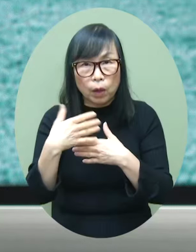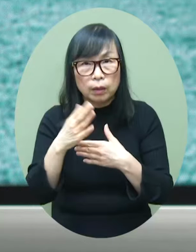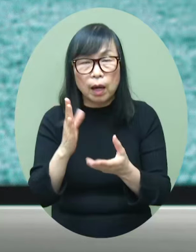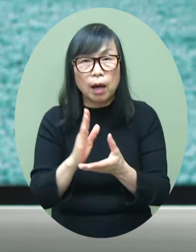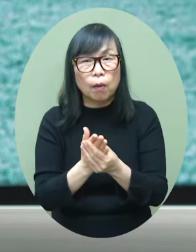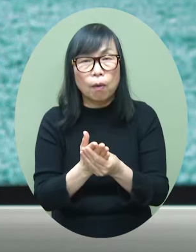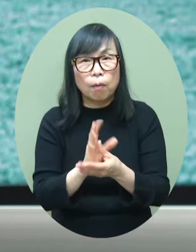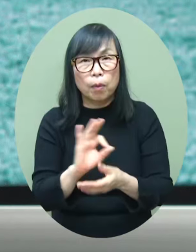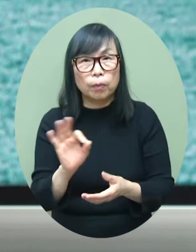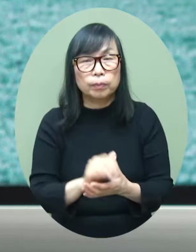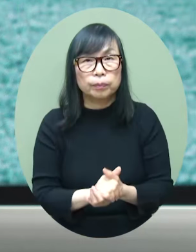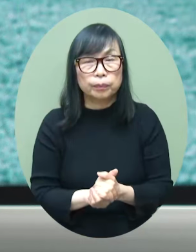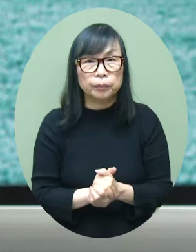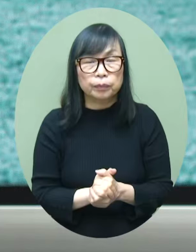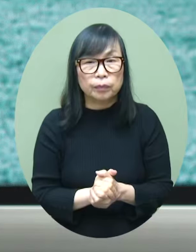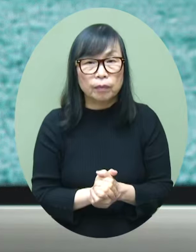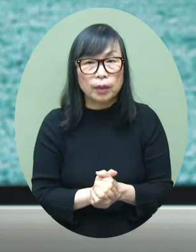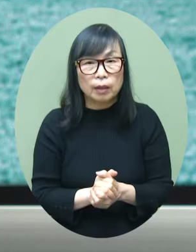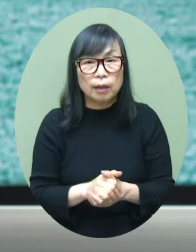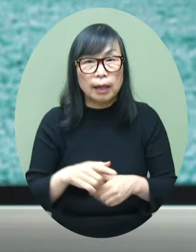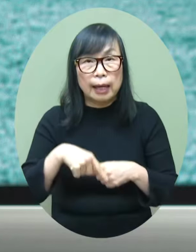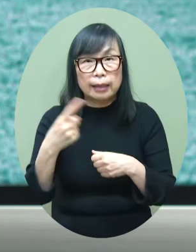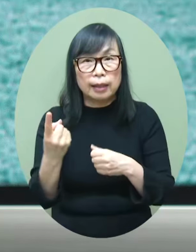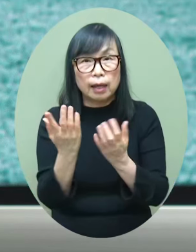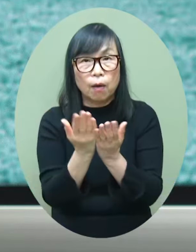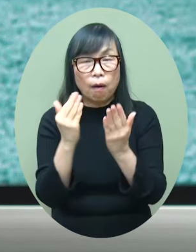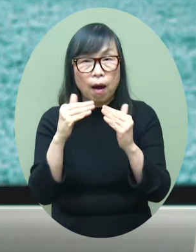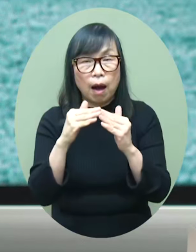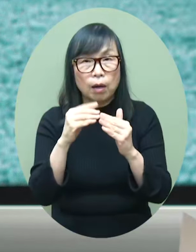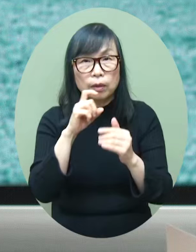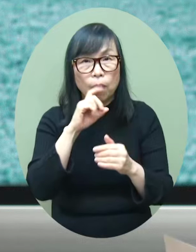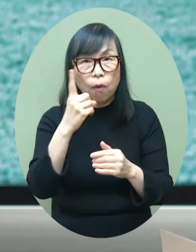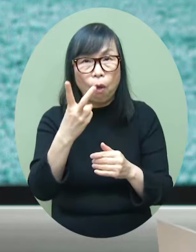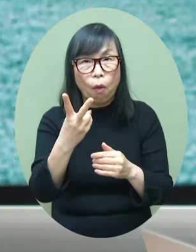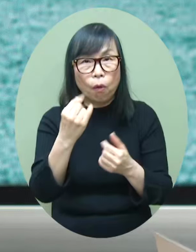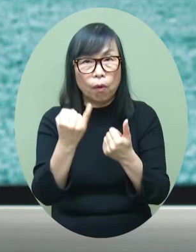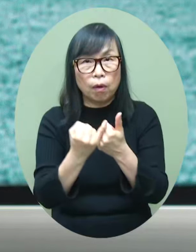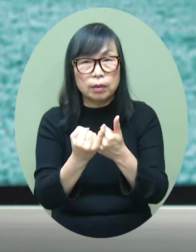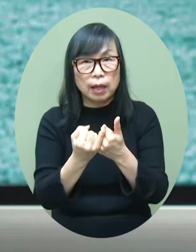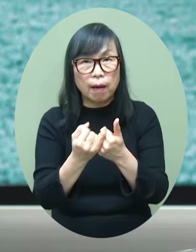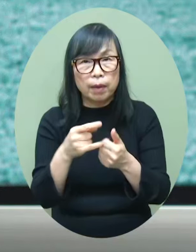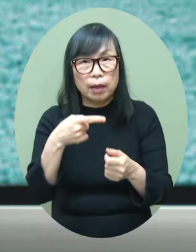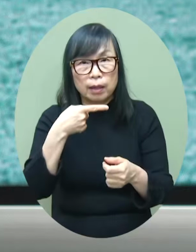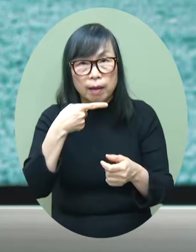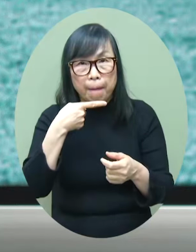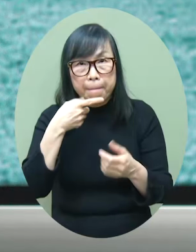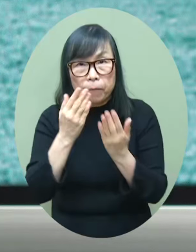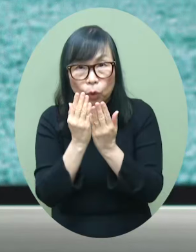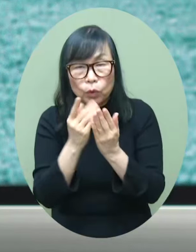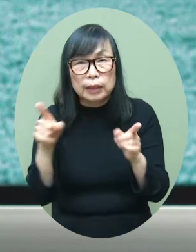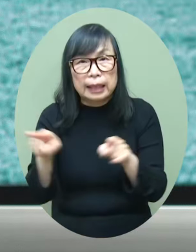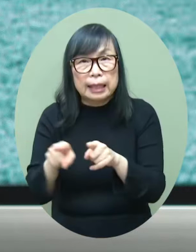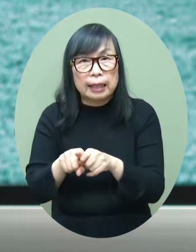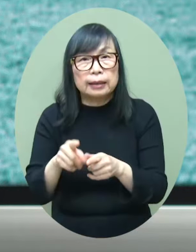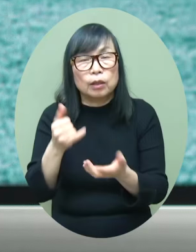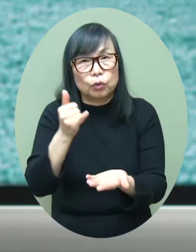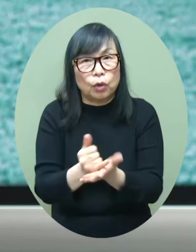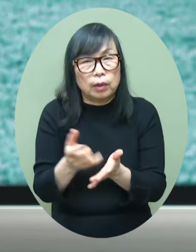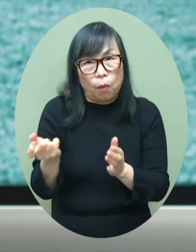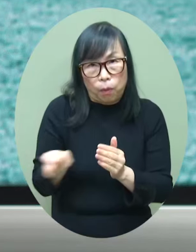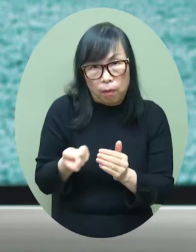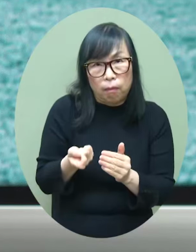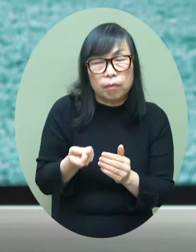嘅。咁另外一間學校咧就係、是、有2個學生咧係同班嘅，咁坐得比較近嘅。